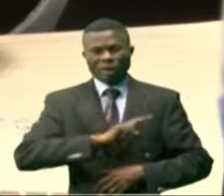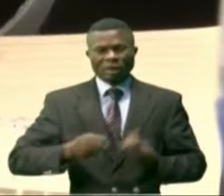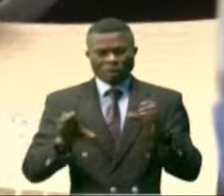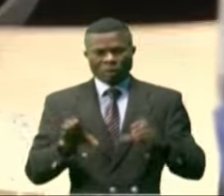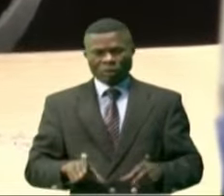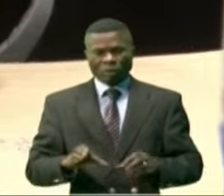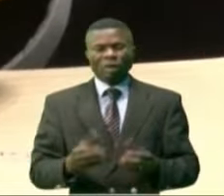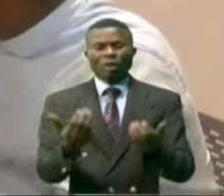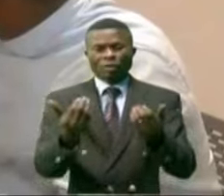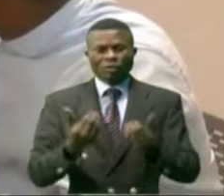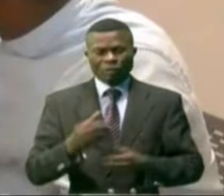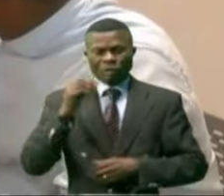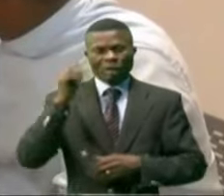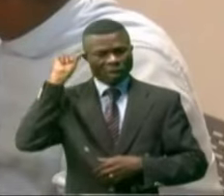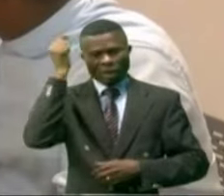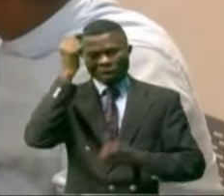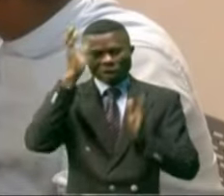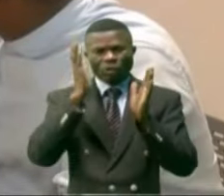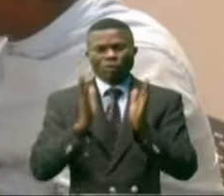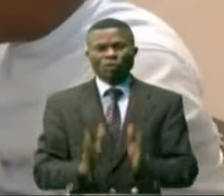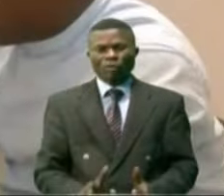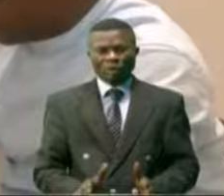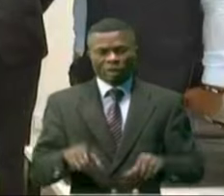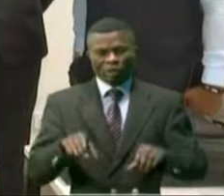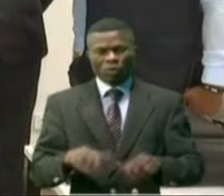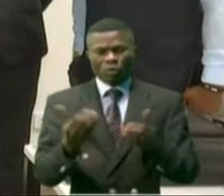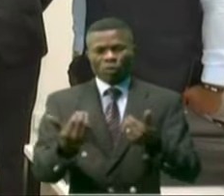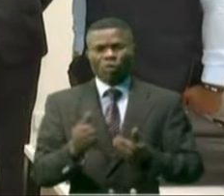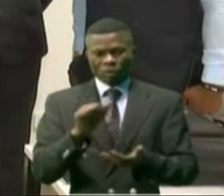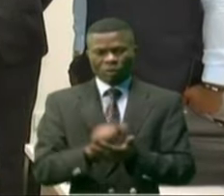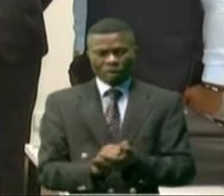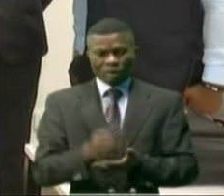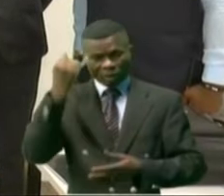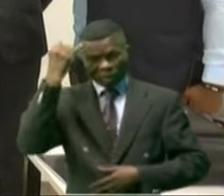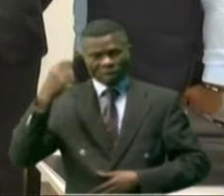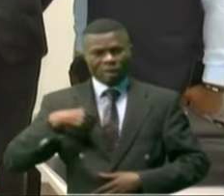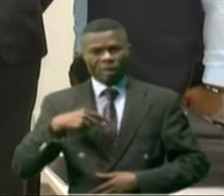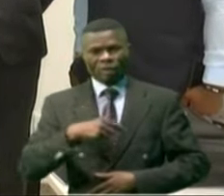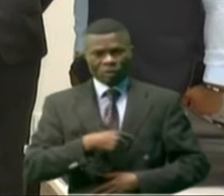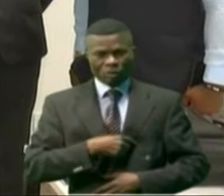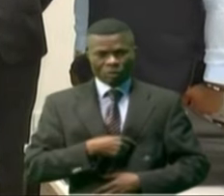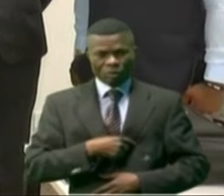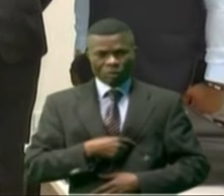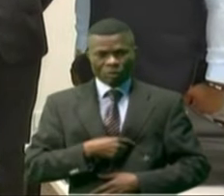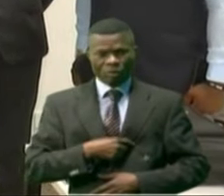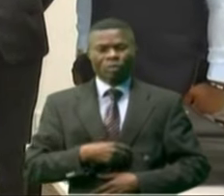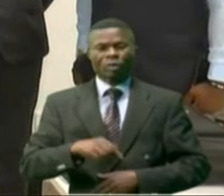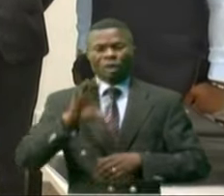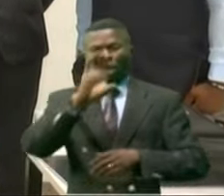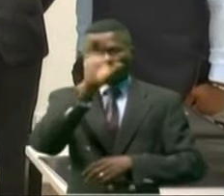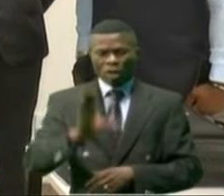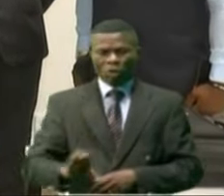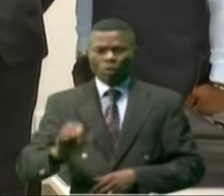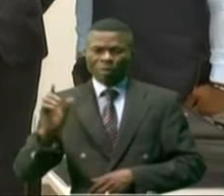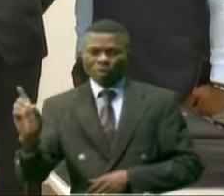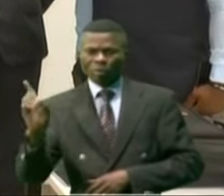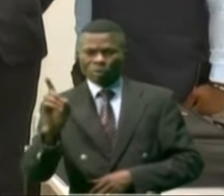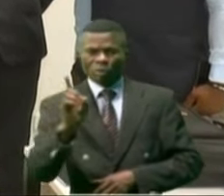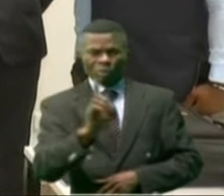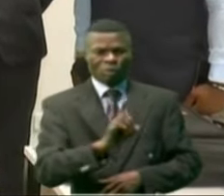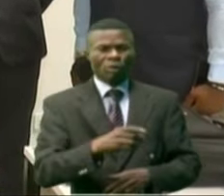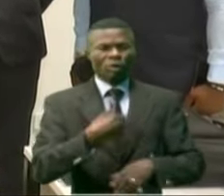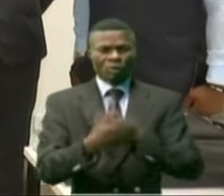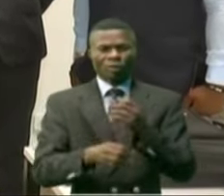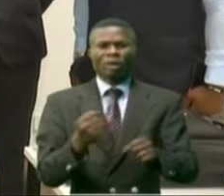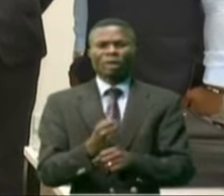le gouverneur Daniel Bumba Lubaki. Nous pensons avoir fait le tour de quelques priorités et nous attendons